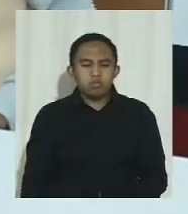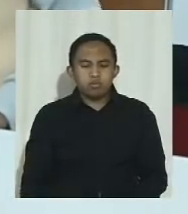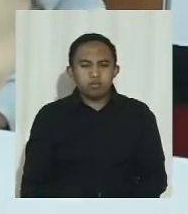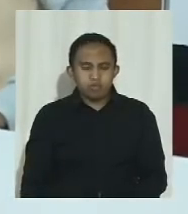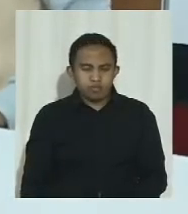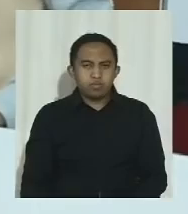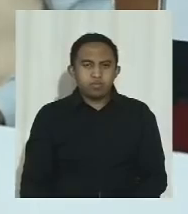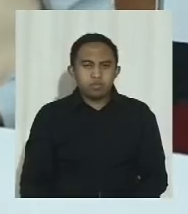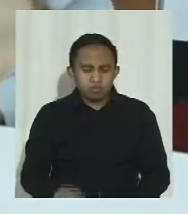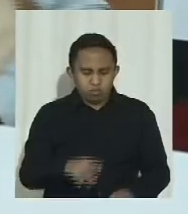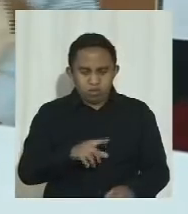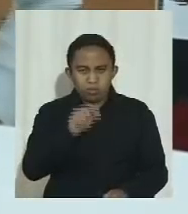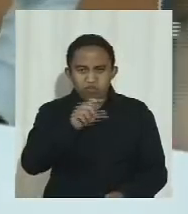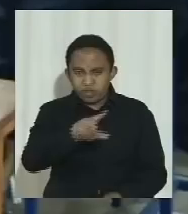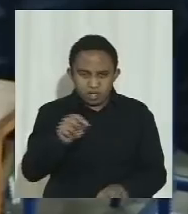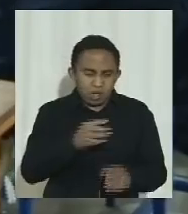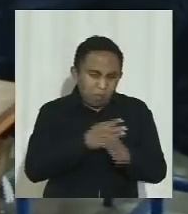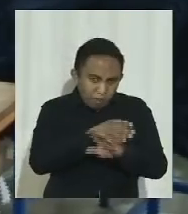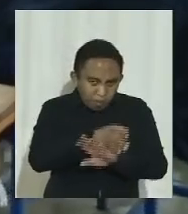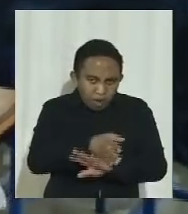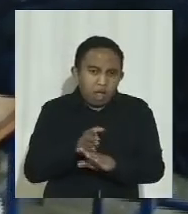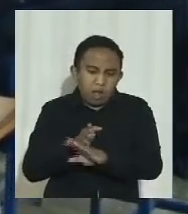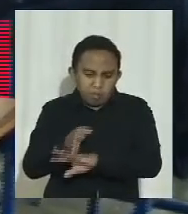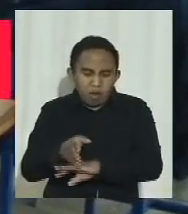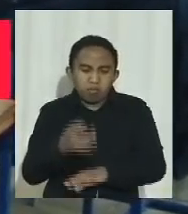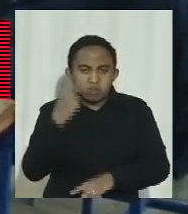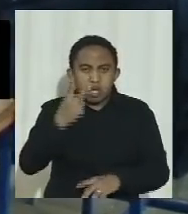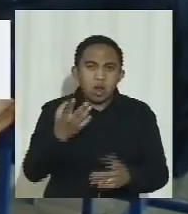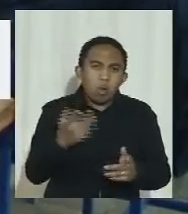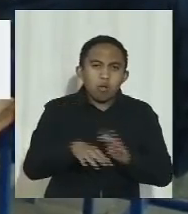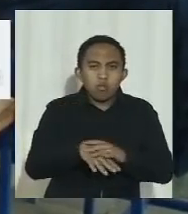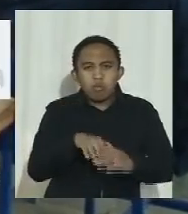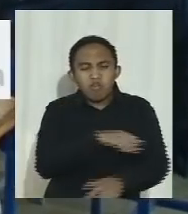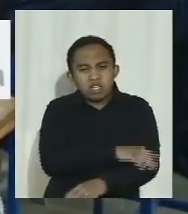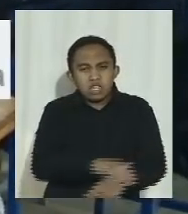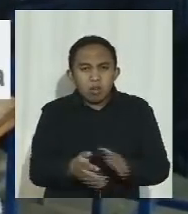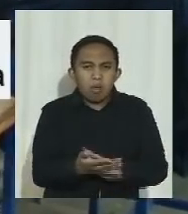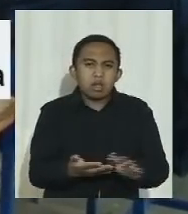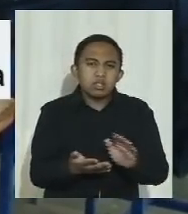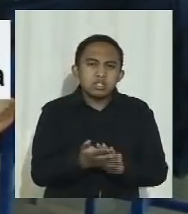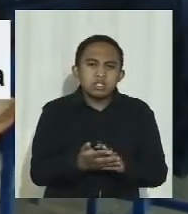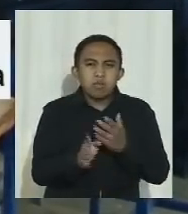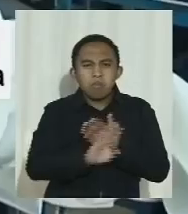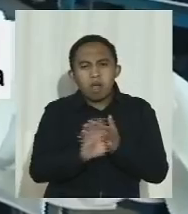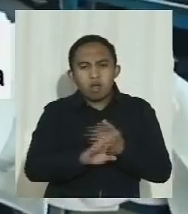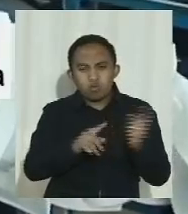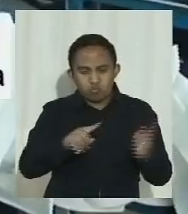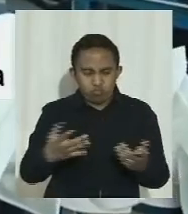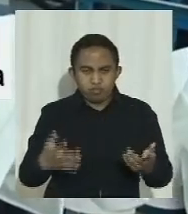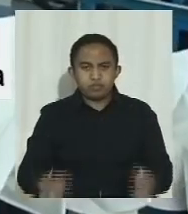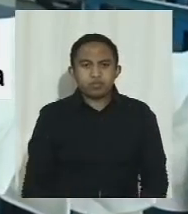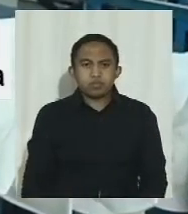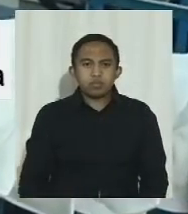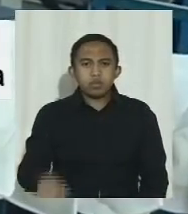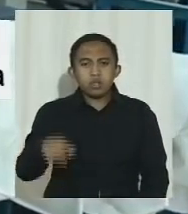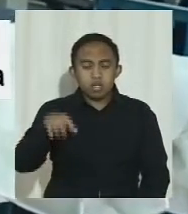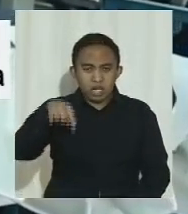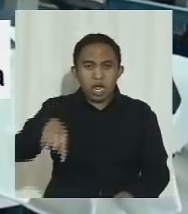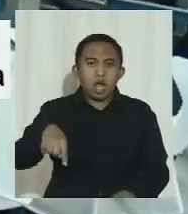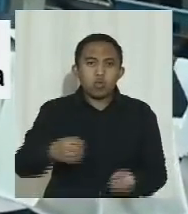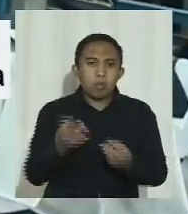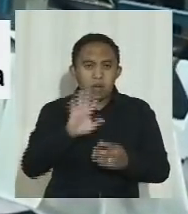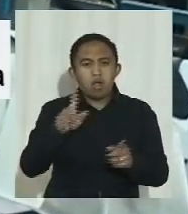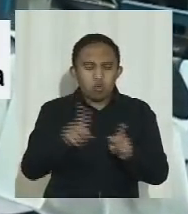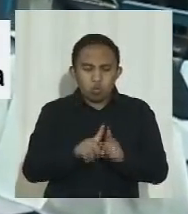no tsongaina manokana amin'ity aroloza sy fahasalamana ity. Tsy eto analamanga ihany fa ny